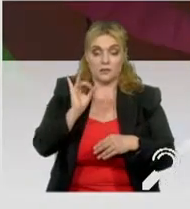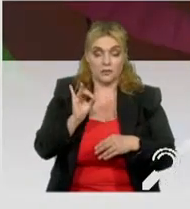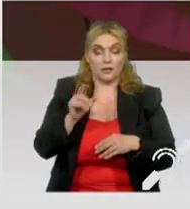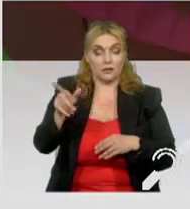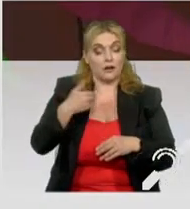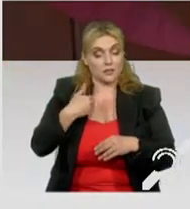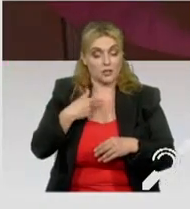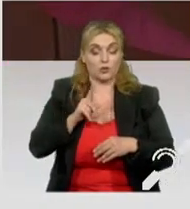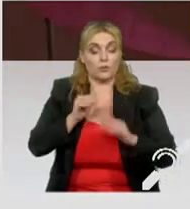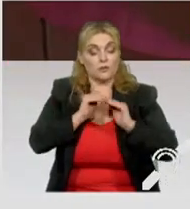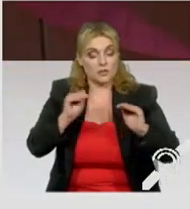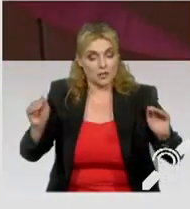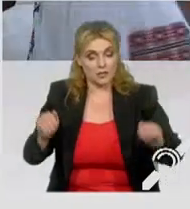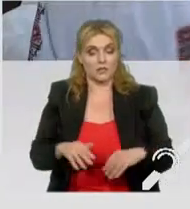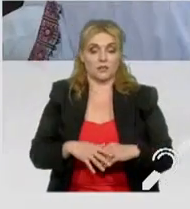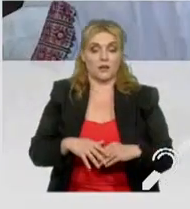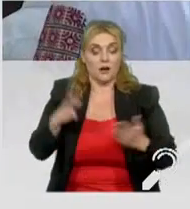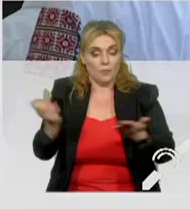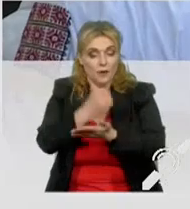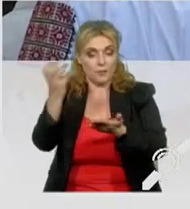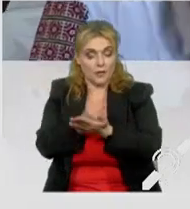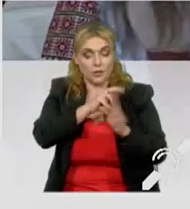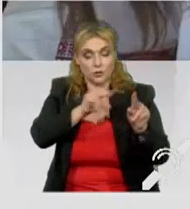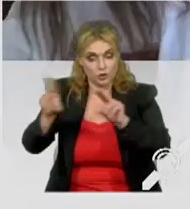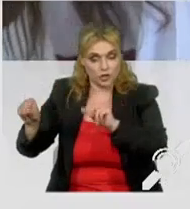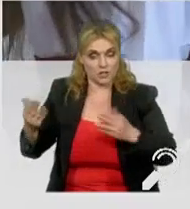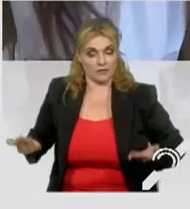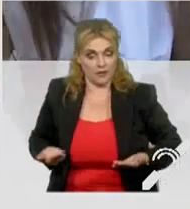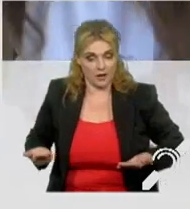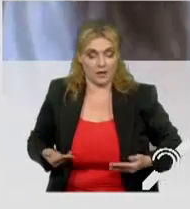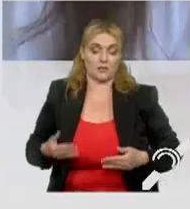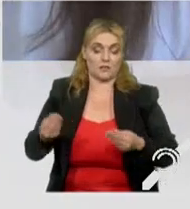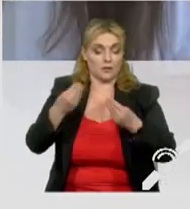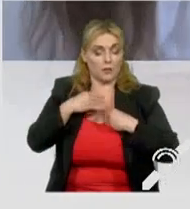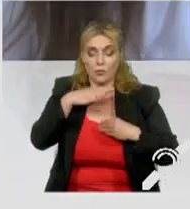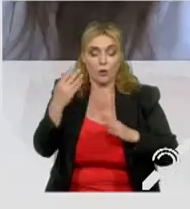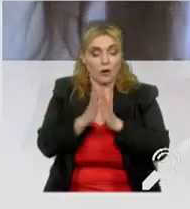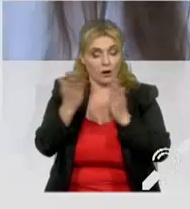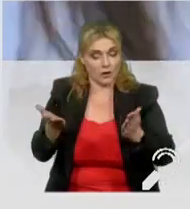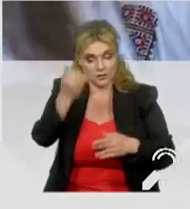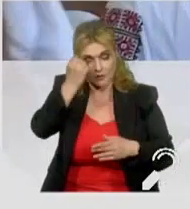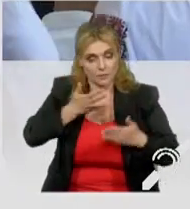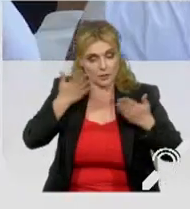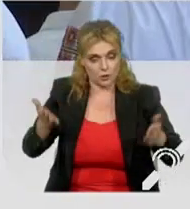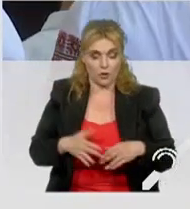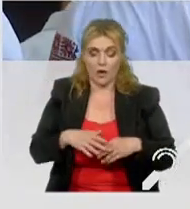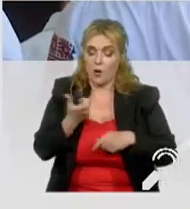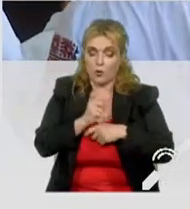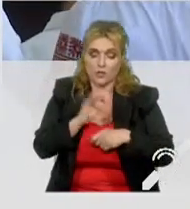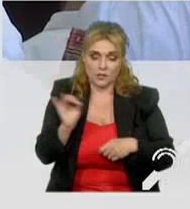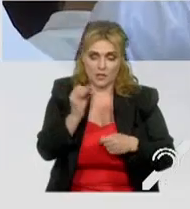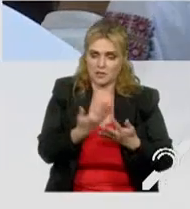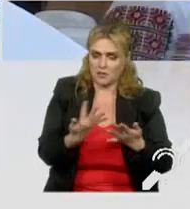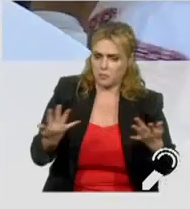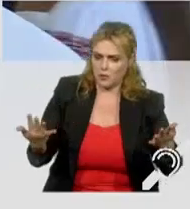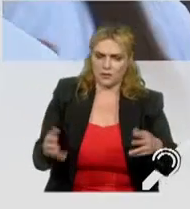mai bine, de a realiza succes în viață. Ați adus o colecție foarte mare de cărți, foarte interesante și